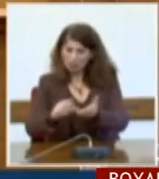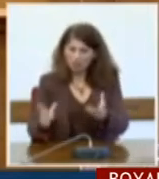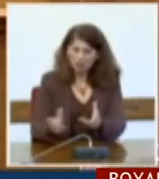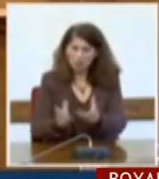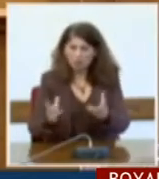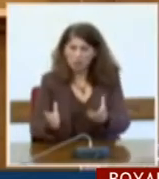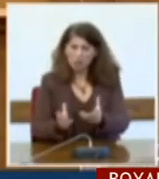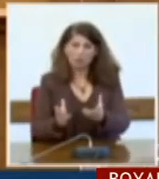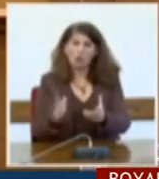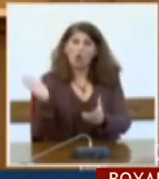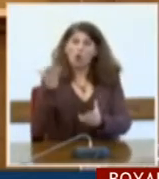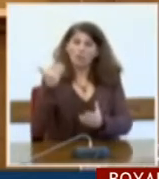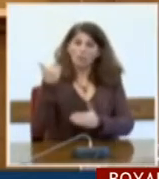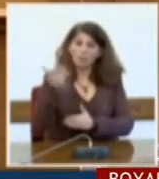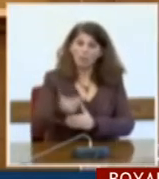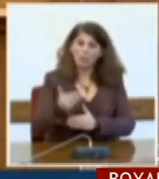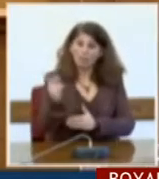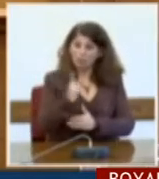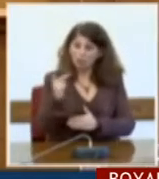πρόκειται να προστατεύσετε την κοινωνική πλειοψηφία,